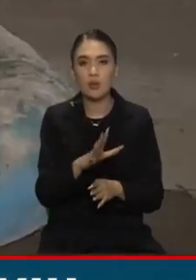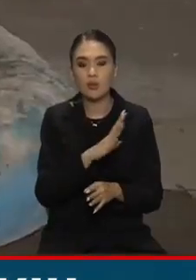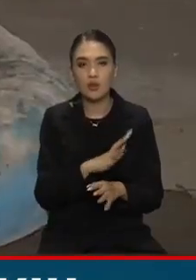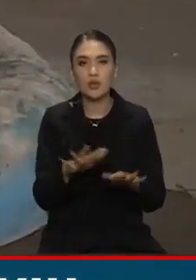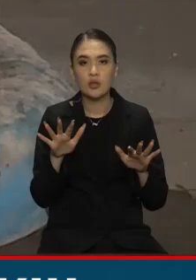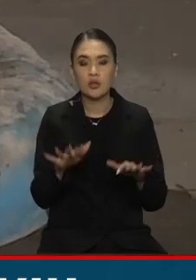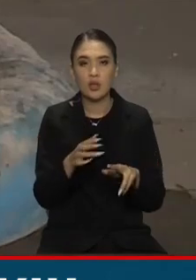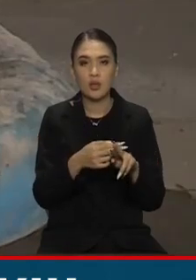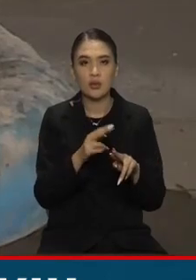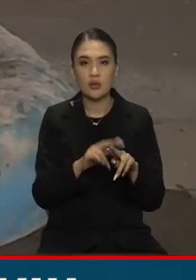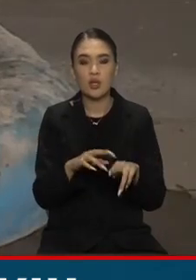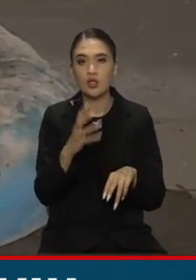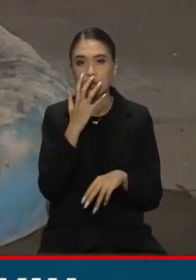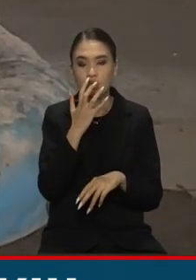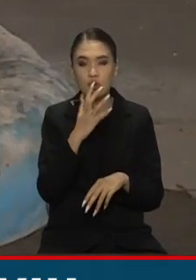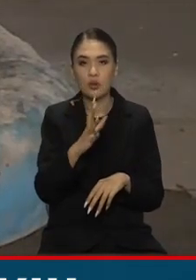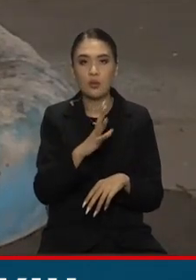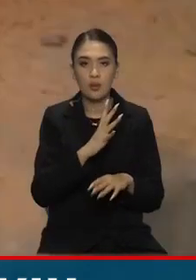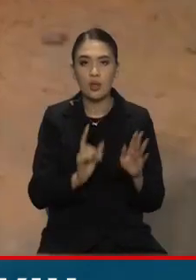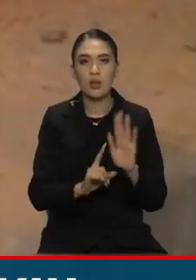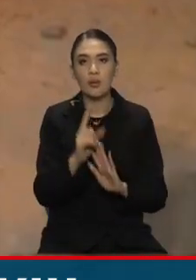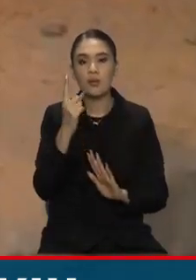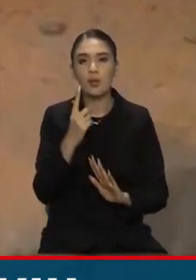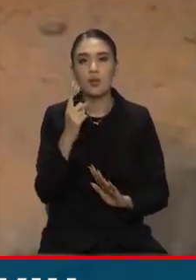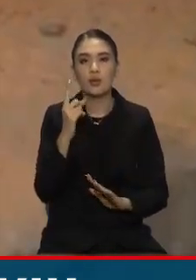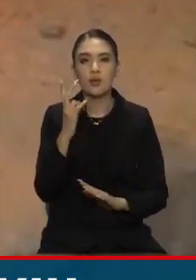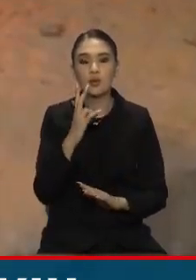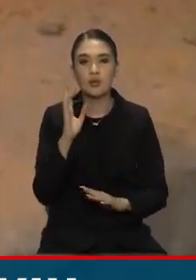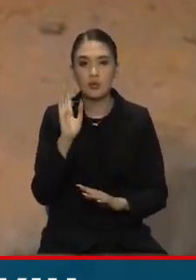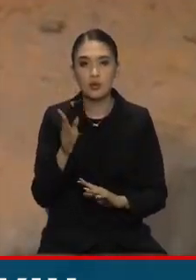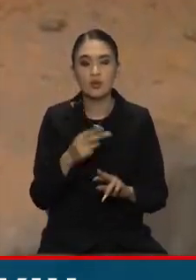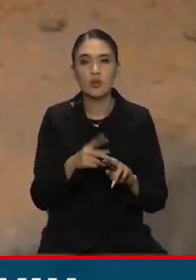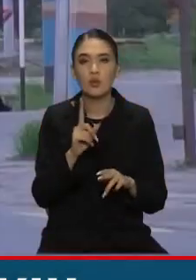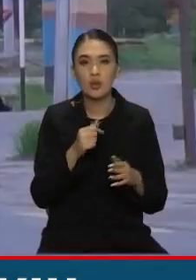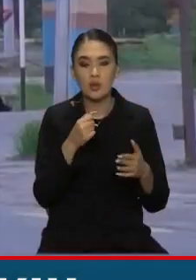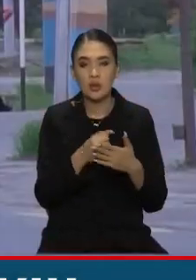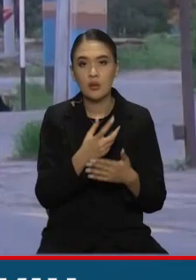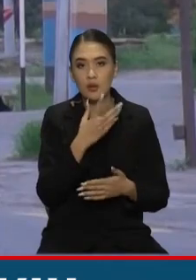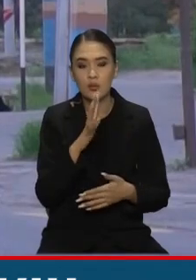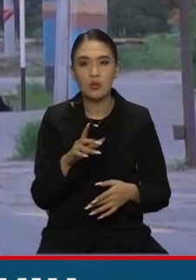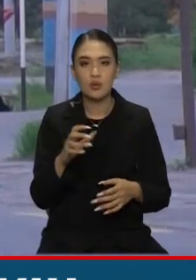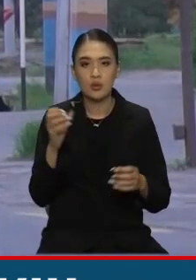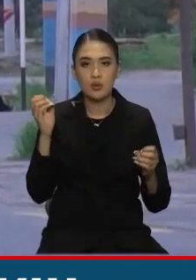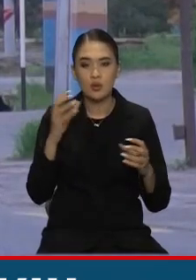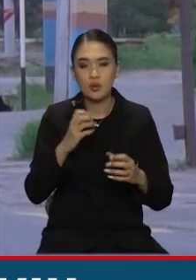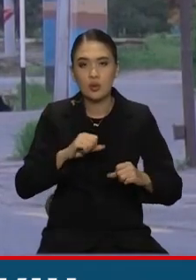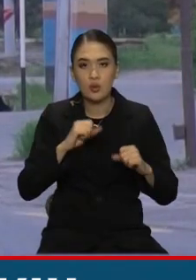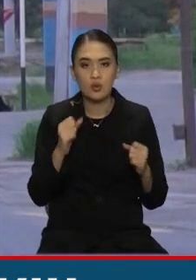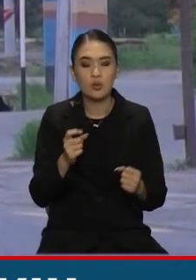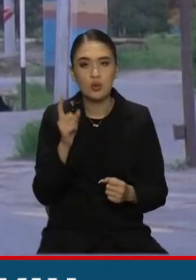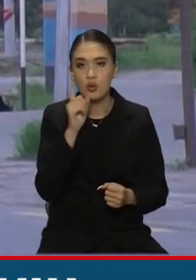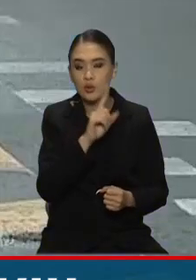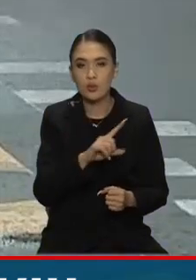әкімдіктің мәліметінше жылыту маусымы 1-ші қарашадан басталады. Себебі оған дейін өңірде күн суыта қоймайды. Мамандардың сөзінше